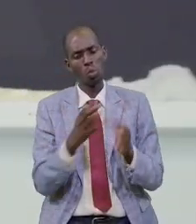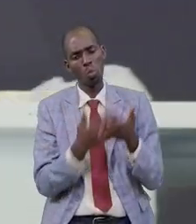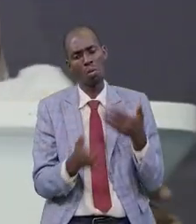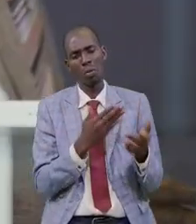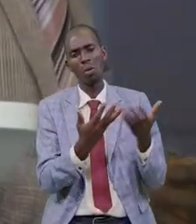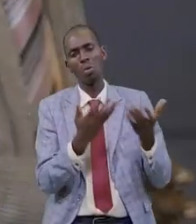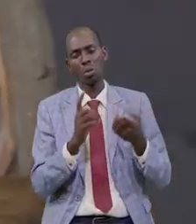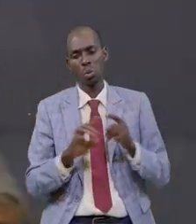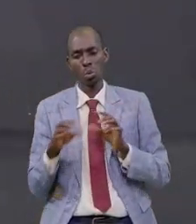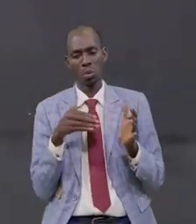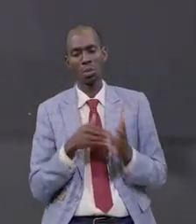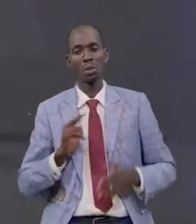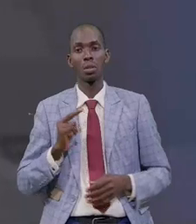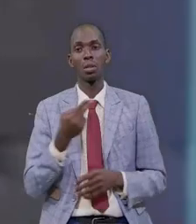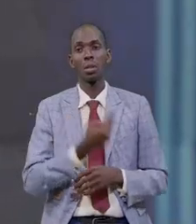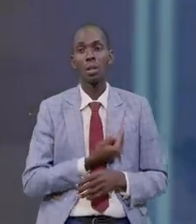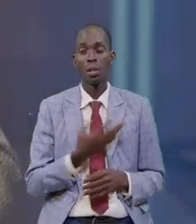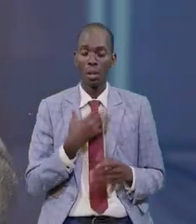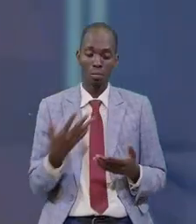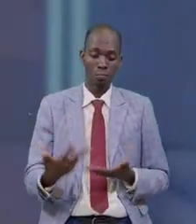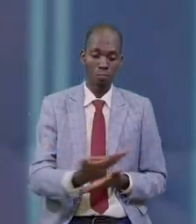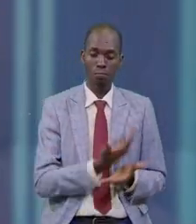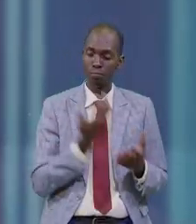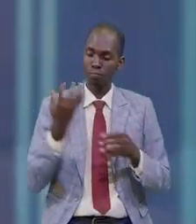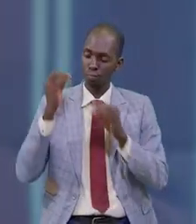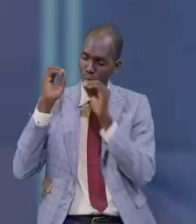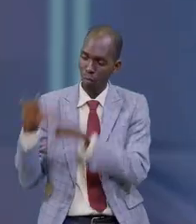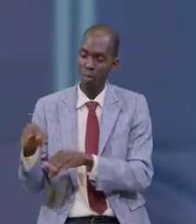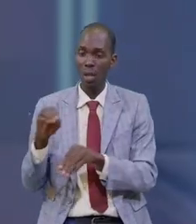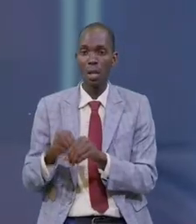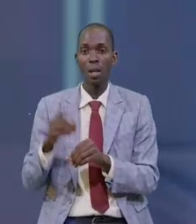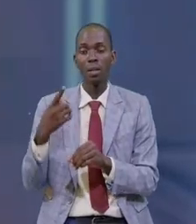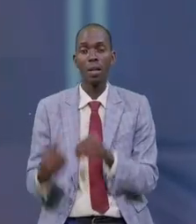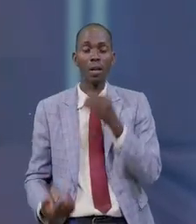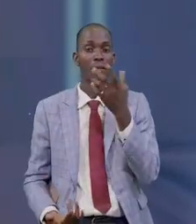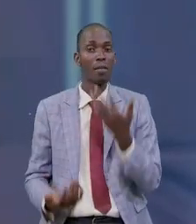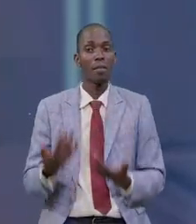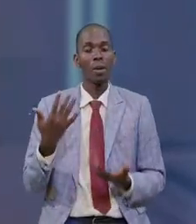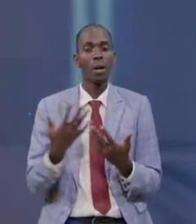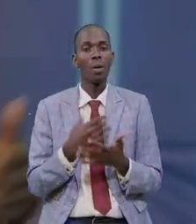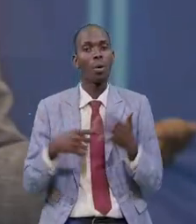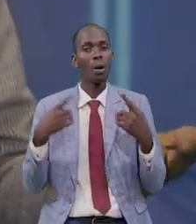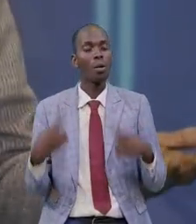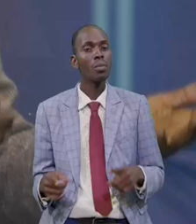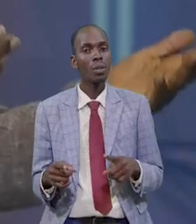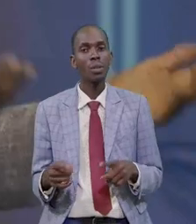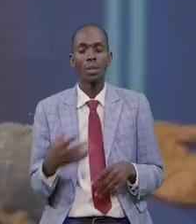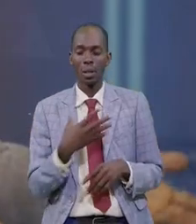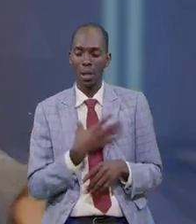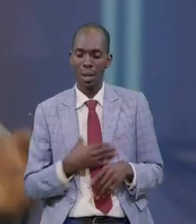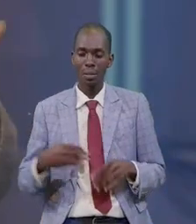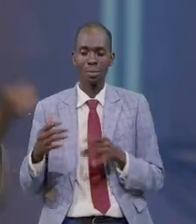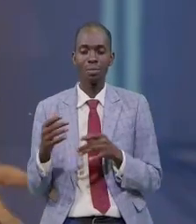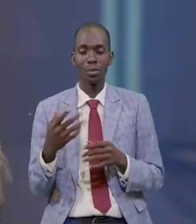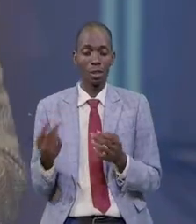il les a jeté dans le feu dans le feu ils ont tenu ils ont tenu peu